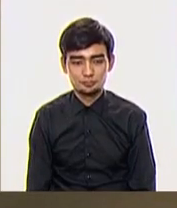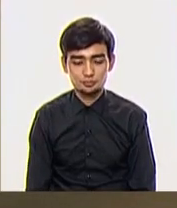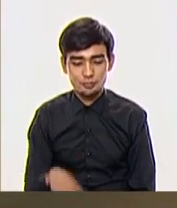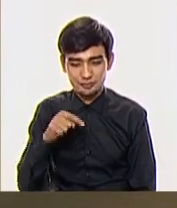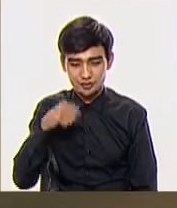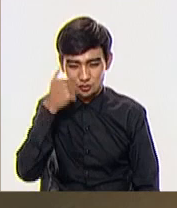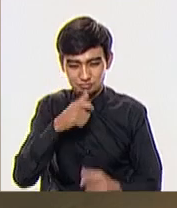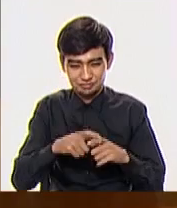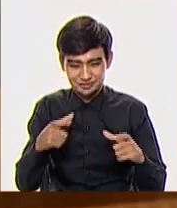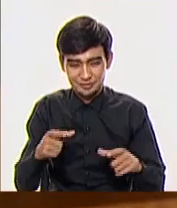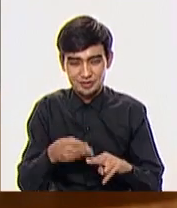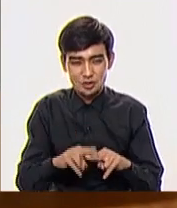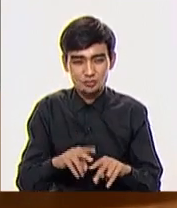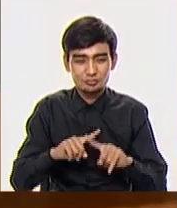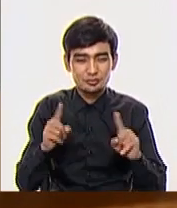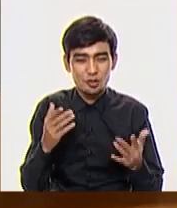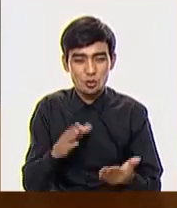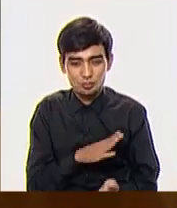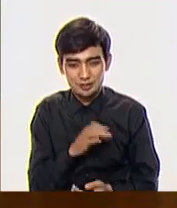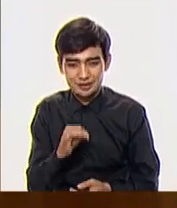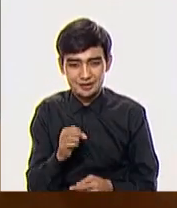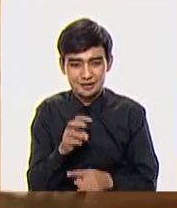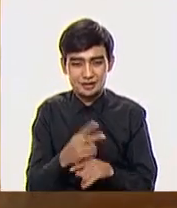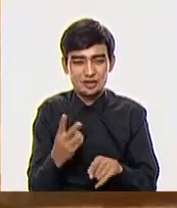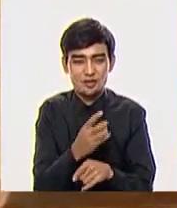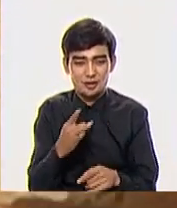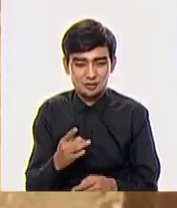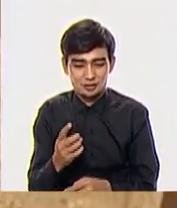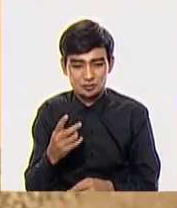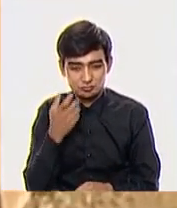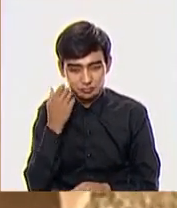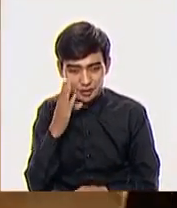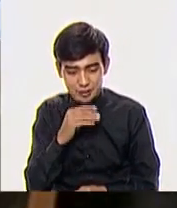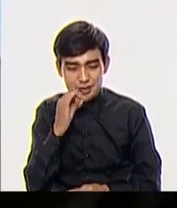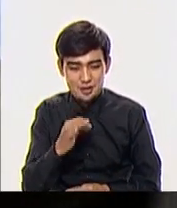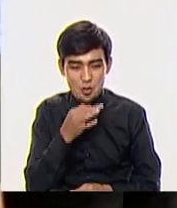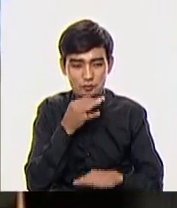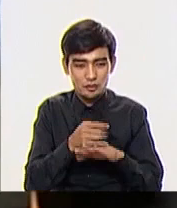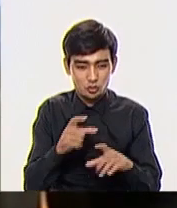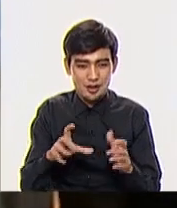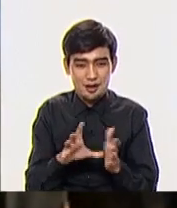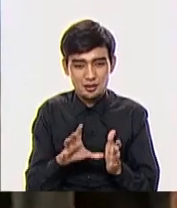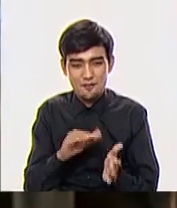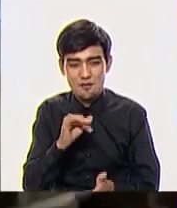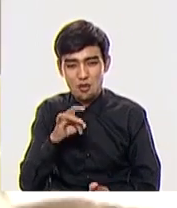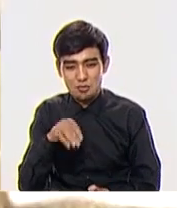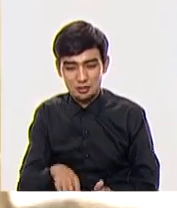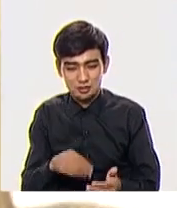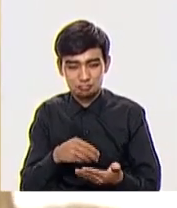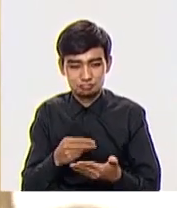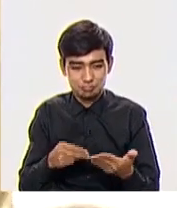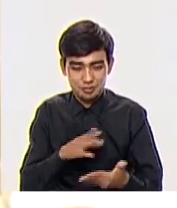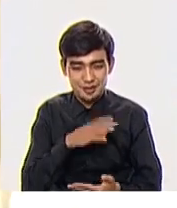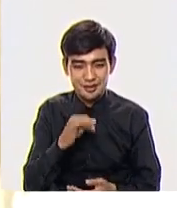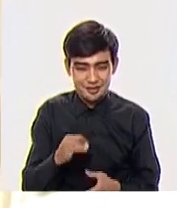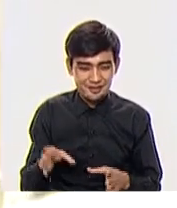Биылғы тестілеудің ең әуелік ерекшелігі түлектер сынақты 2 мәрте тапсыруға мүмкіндік алды. Оған қоса жауаптары электронды форматта толтырылды. Яғни